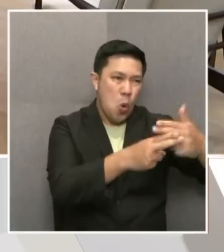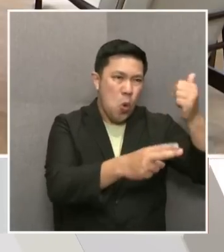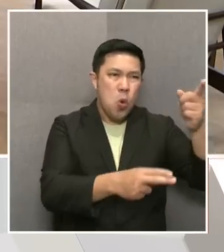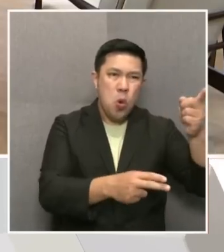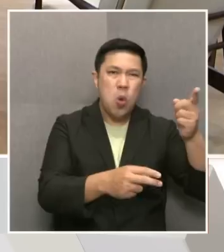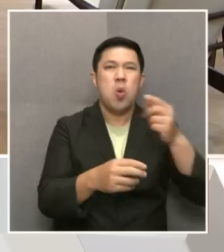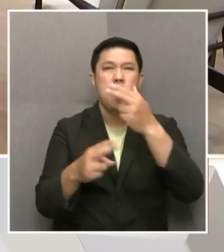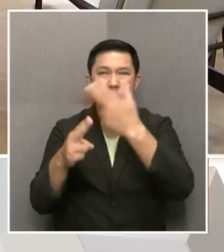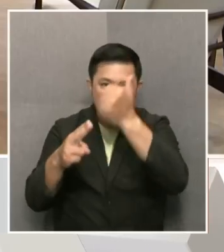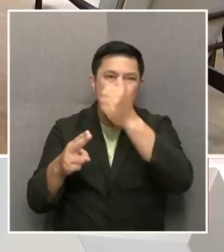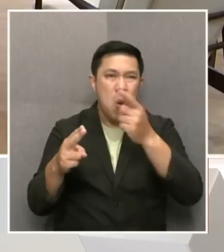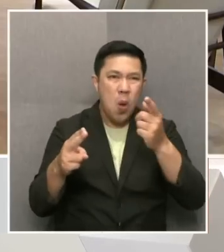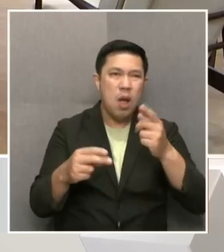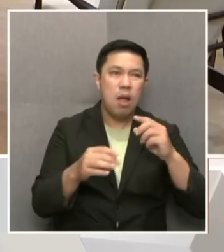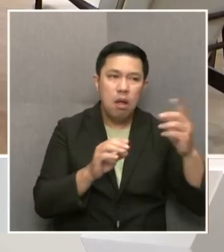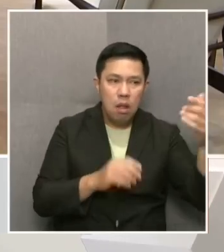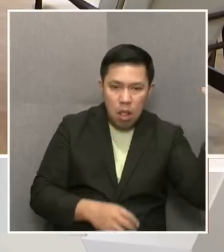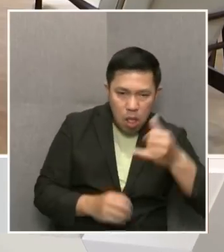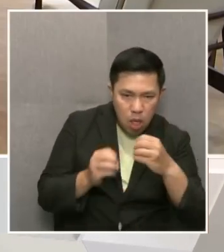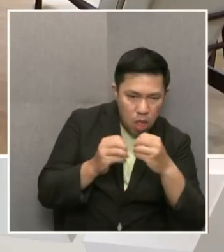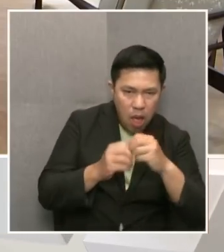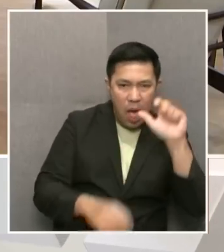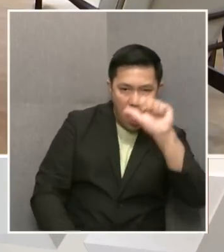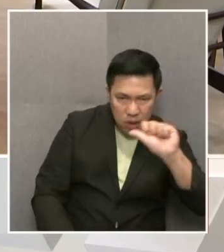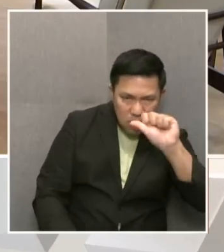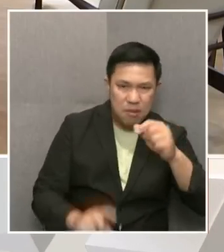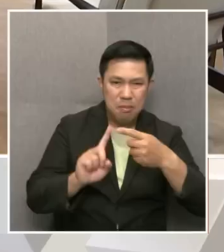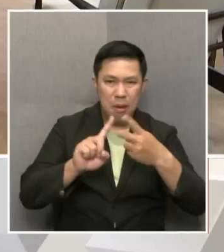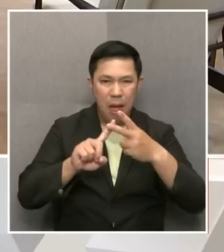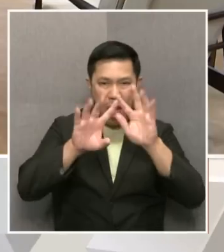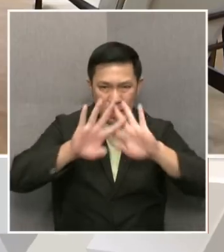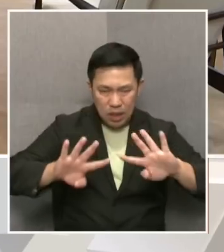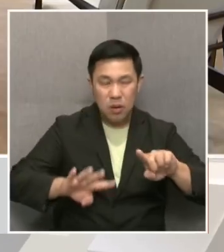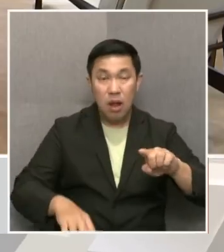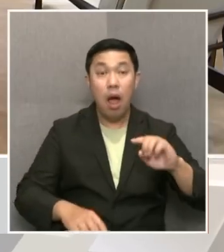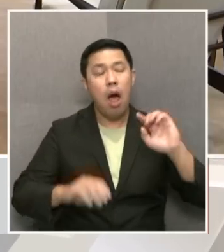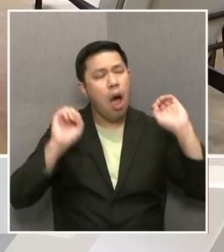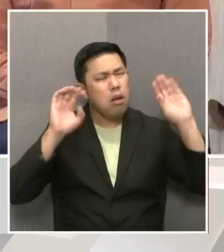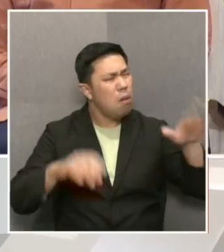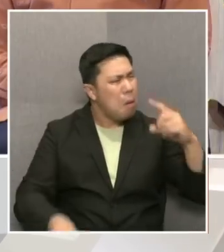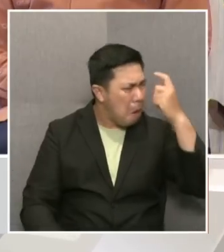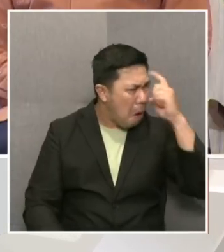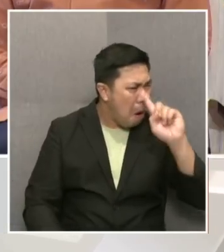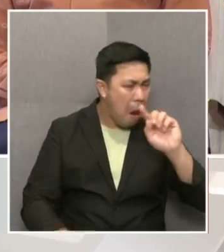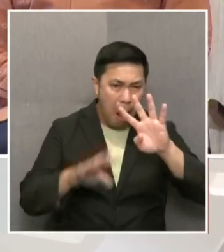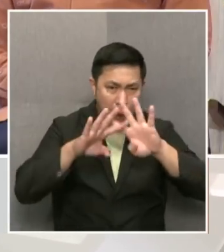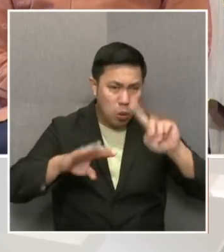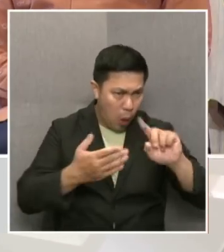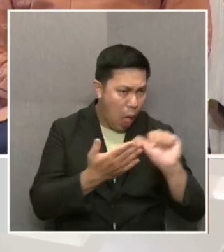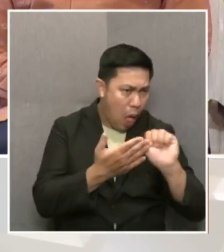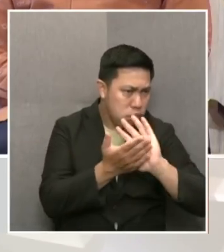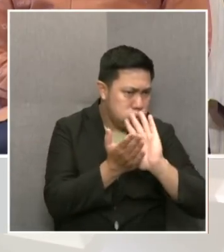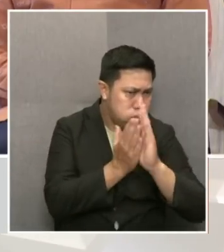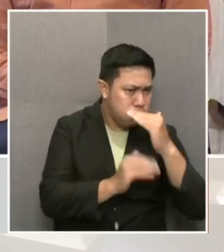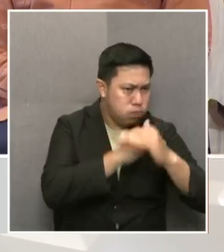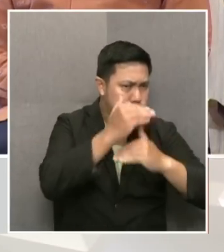องกับเอเชียแล้วก็อาเซียนมากขึ้นเนี่ยค่ะอาจารย์มองอย่างไรคะว่าบทบาทของอาเซียนที่ผ่านมามีอะไรหรือไม่ที่ต้องปรับแก้หรือว่าพัฒนา